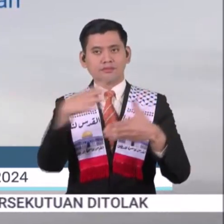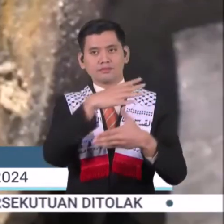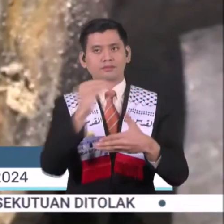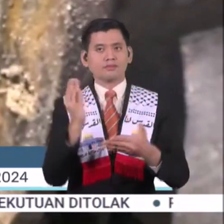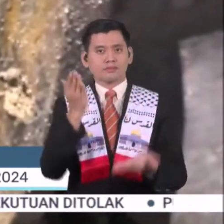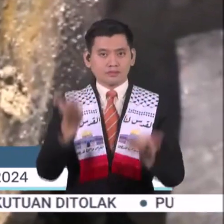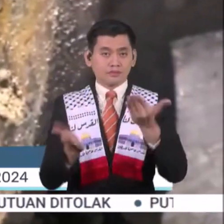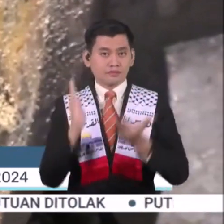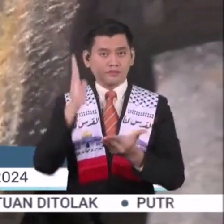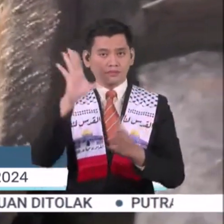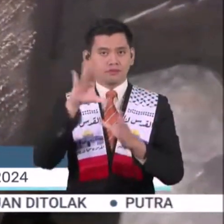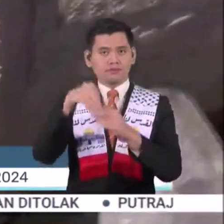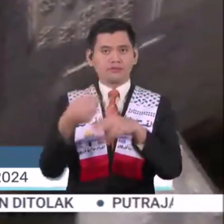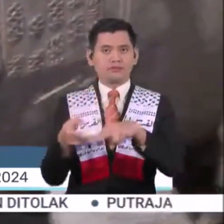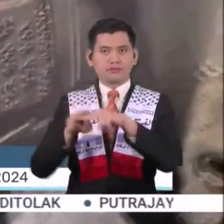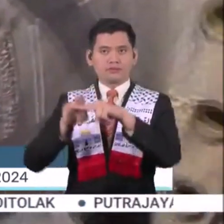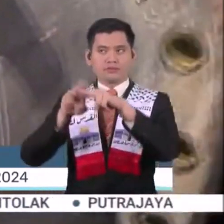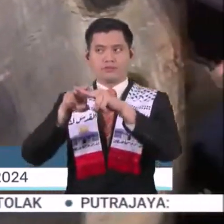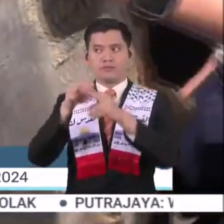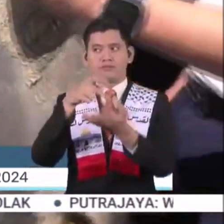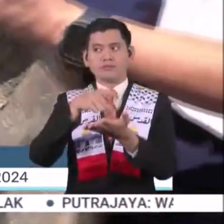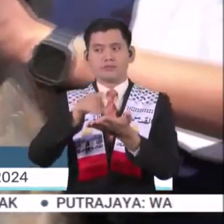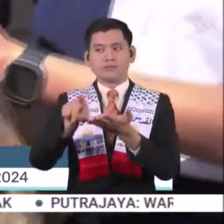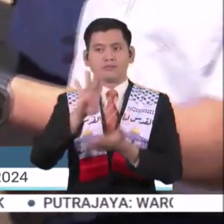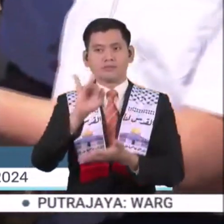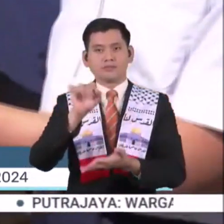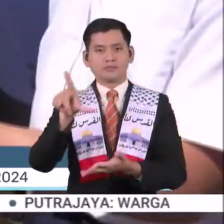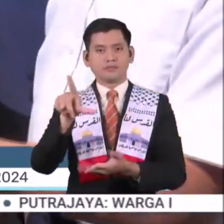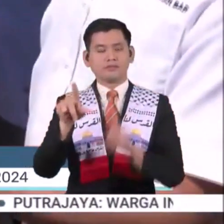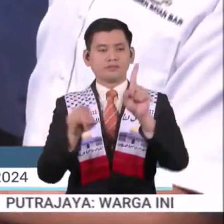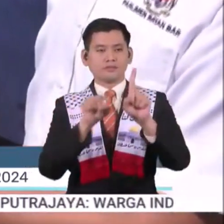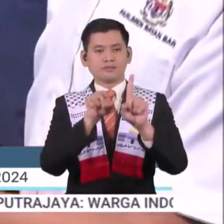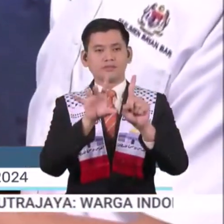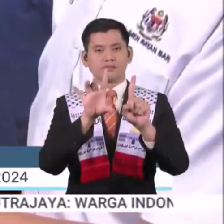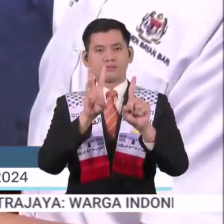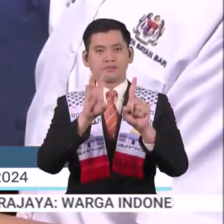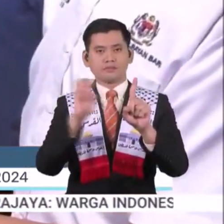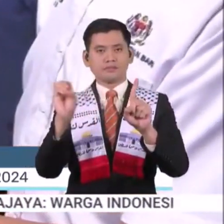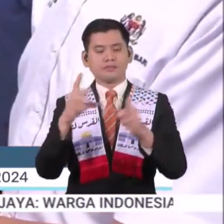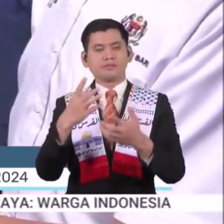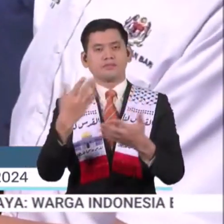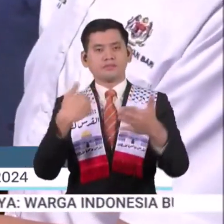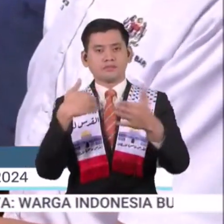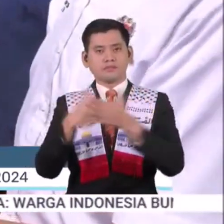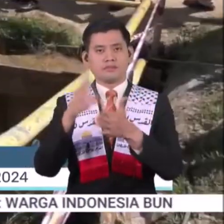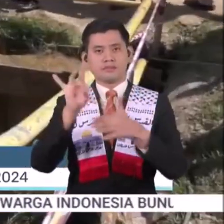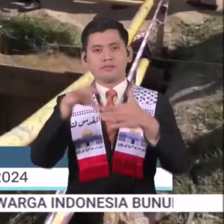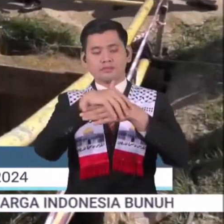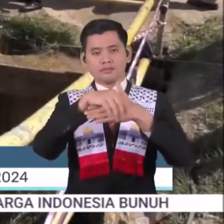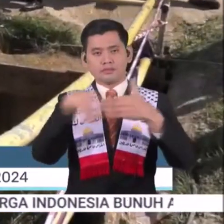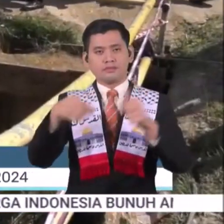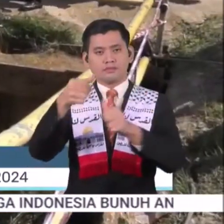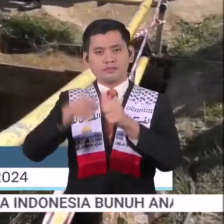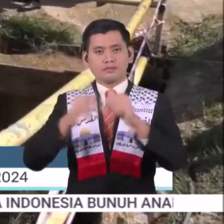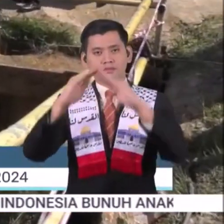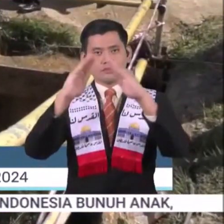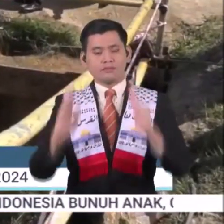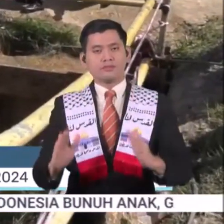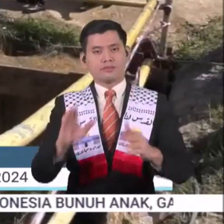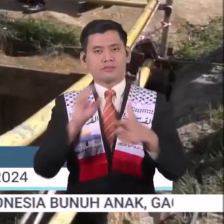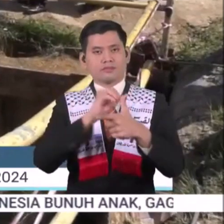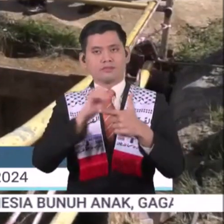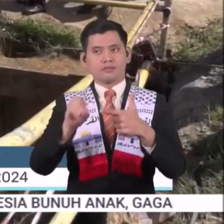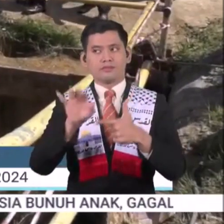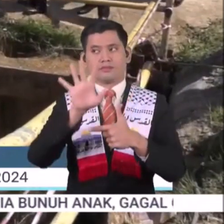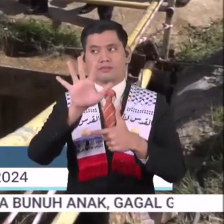ia dijangka melibatkan kenaikan caj Bil dalam julat antara rm1.60 hingga rm8 bagi setiap kediaman atau 5